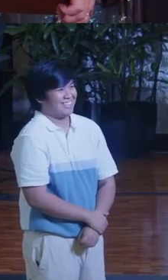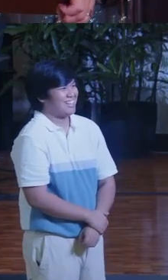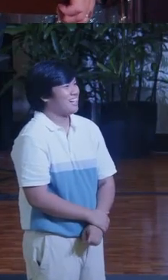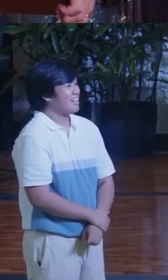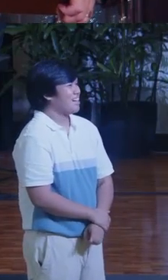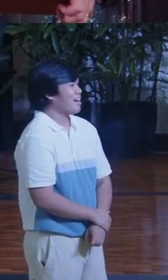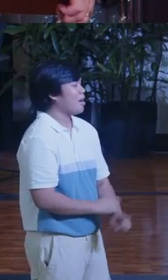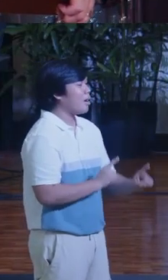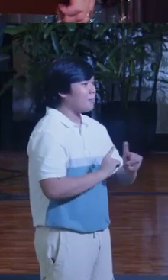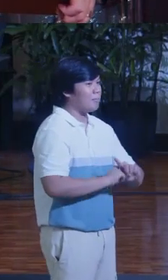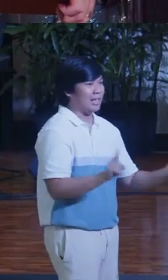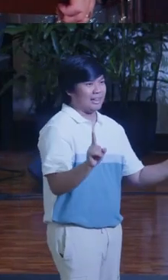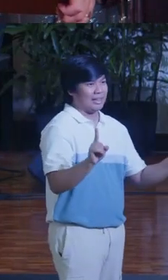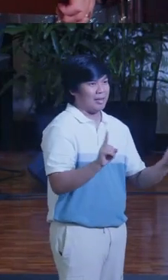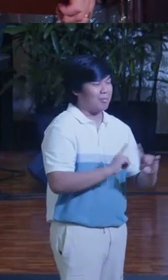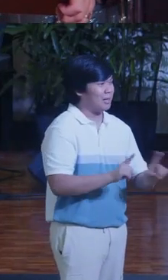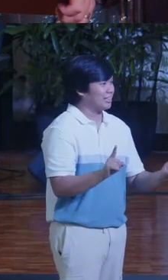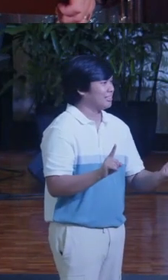sabi niya.